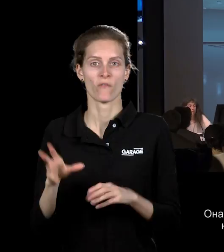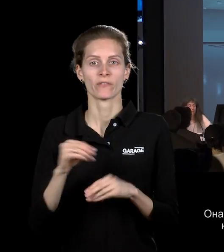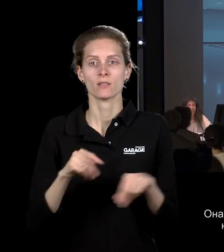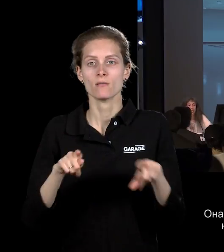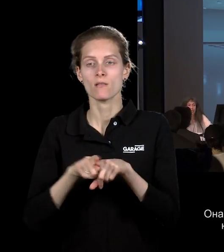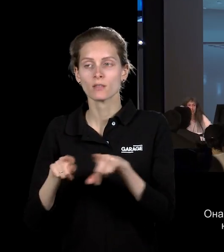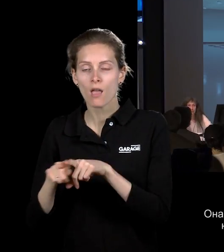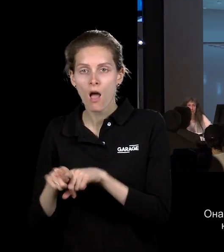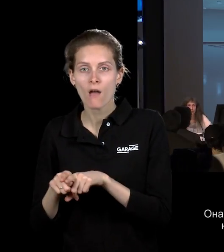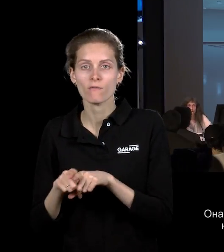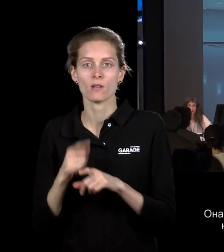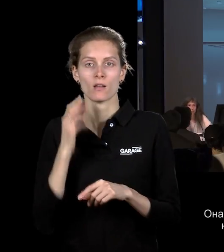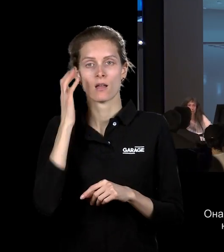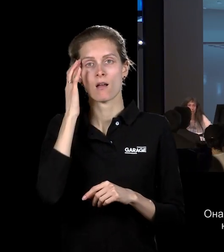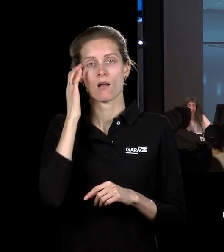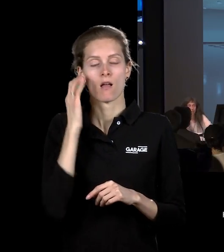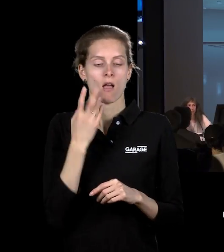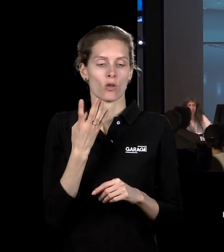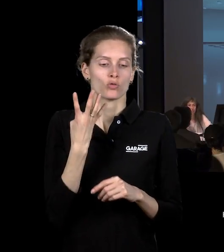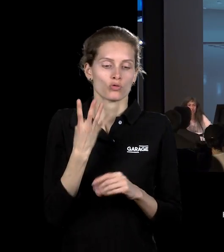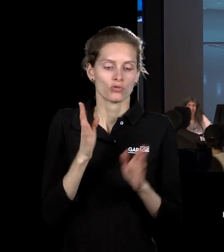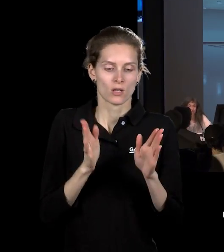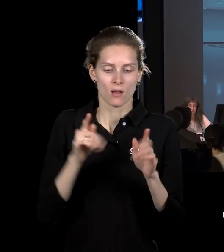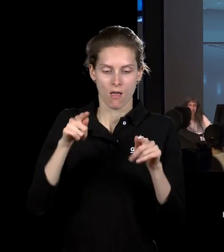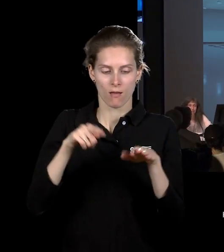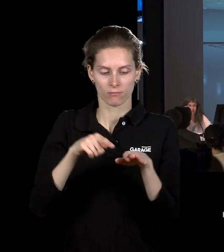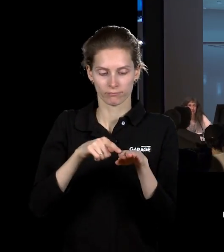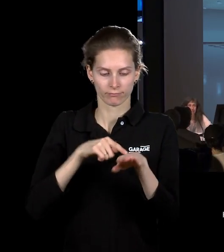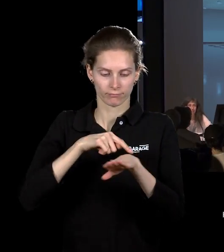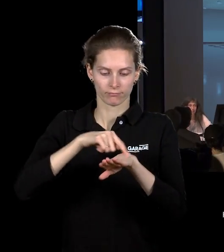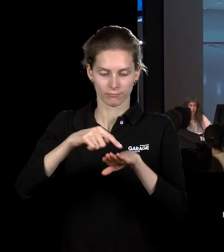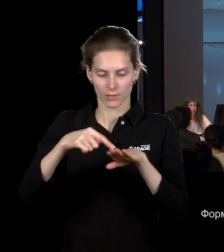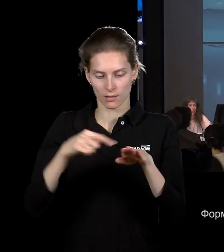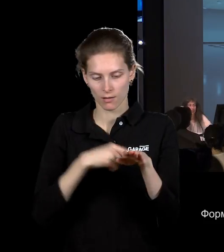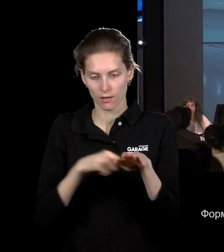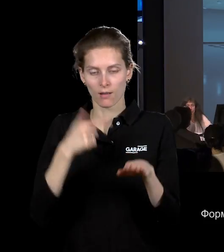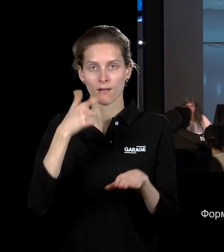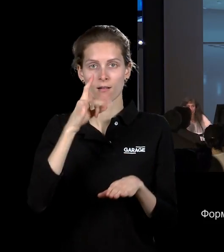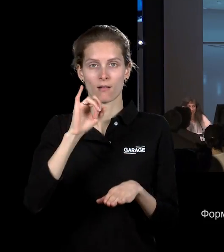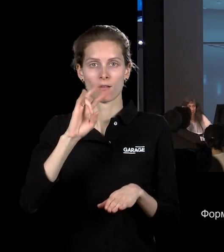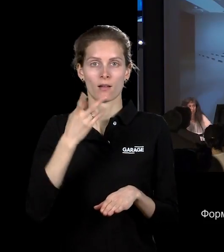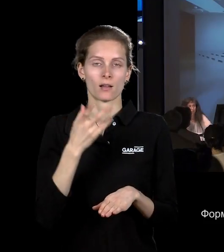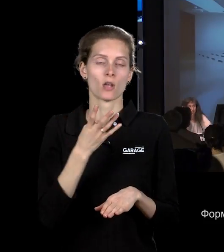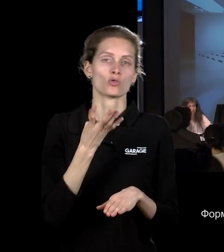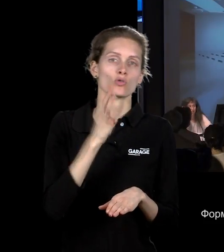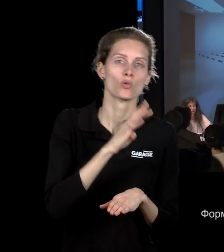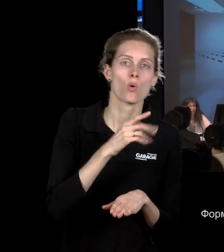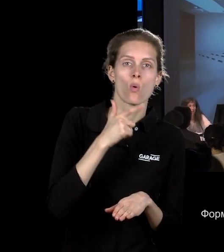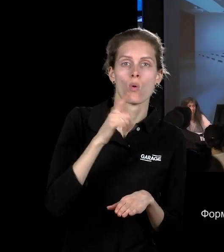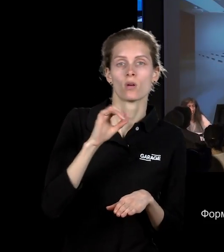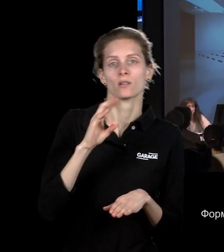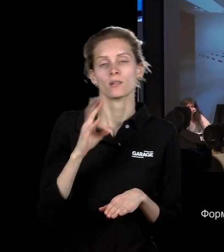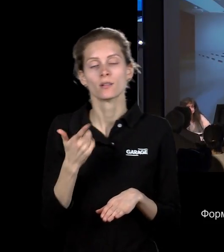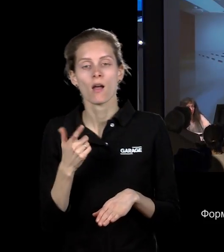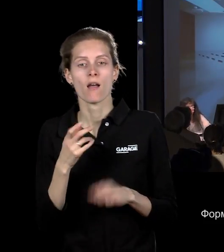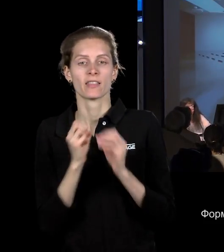там какие-то из них четырехгранные, трехгранные, восьмигранные, двенадцатигранные, там все время меняется форма этих брусков незаметно для